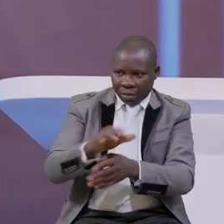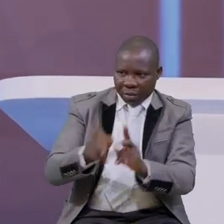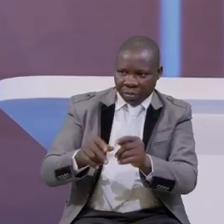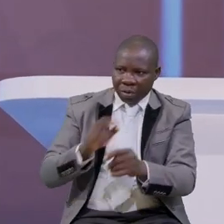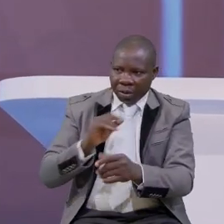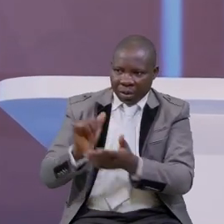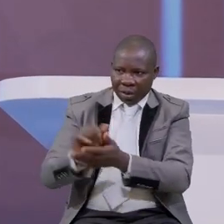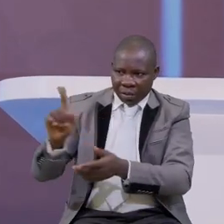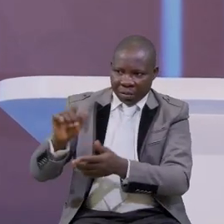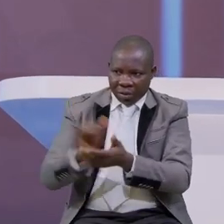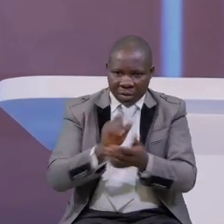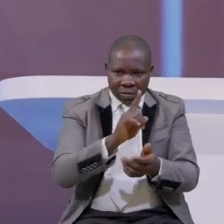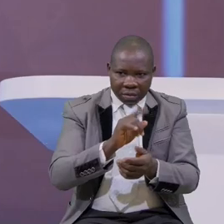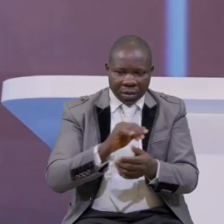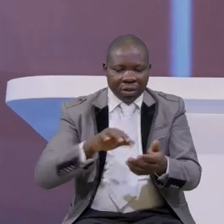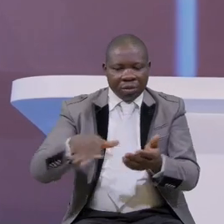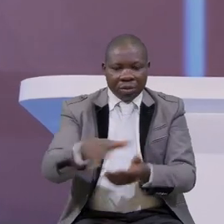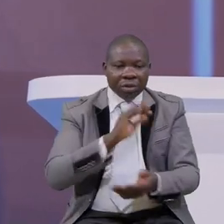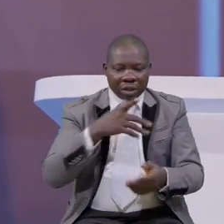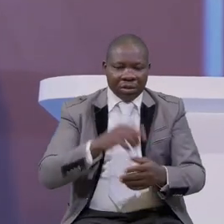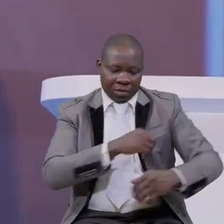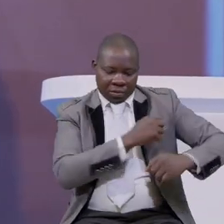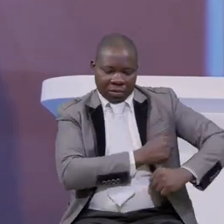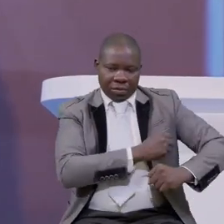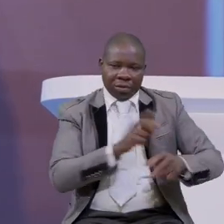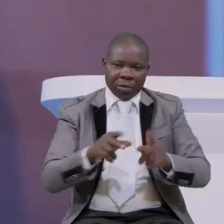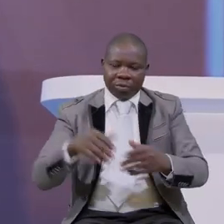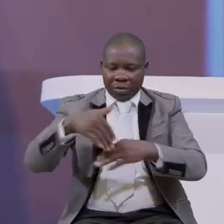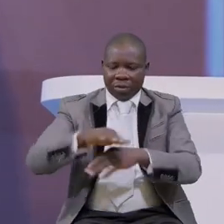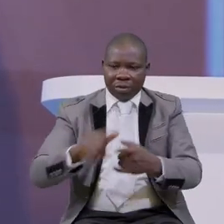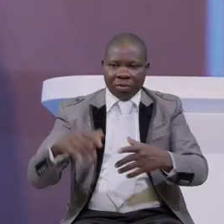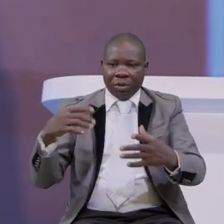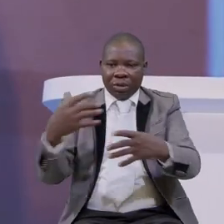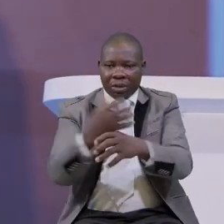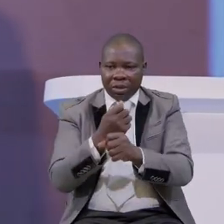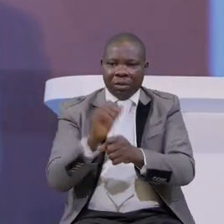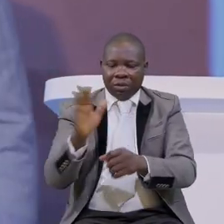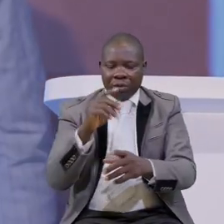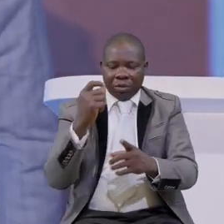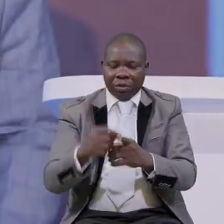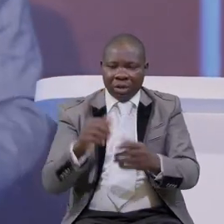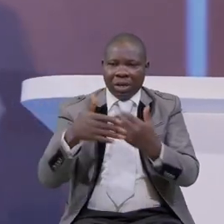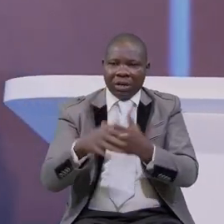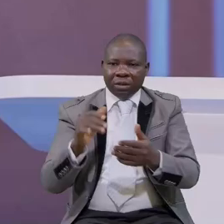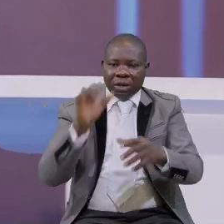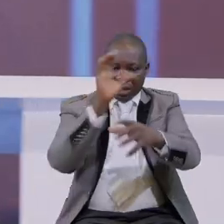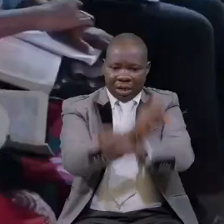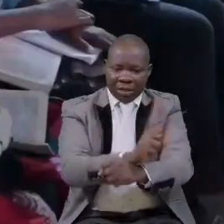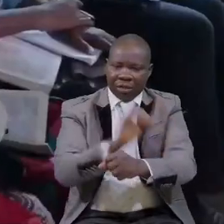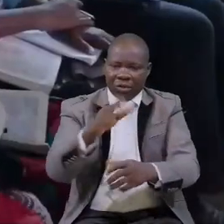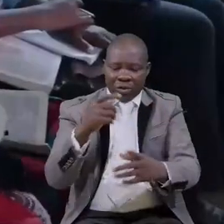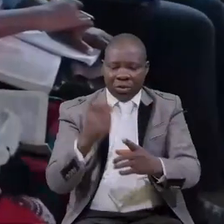Ce sont les agents de sécurité qu'on a envoyés pour espier tes paroles. Ils pourront t'attraper. J'ai dit oui,